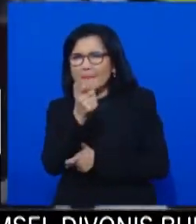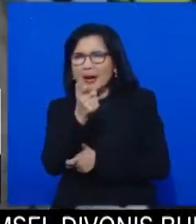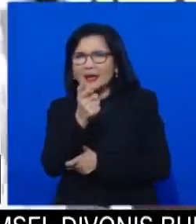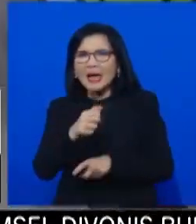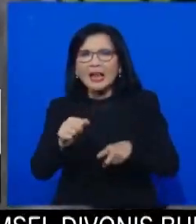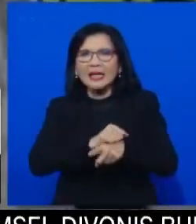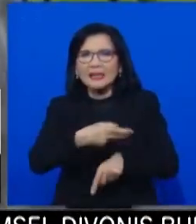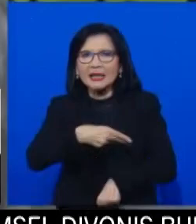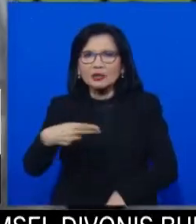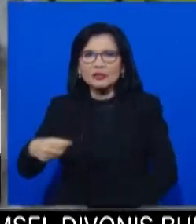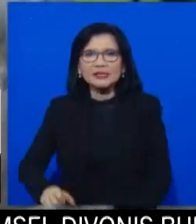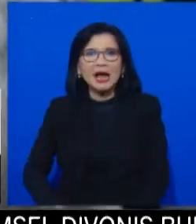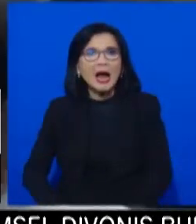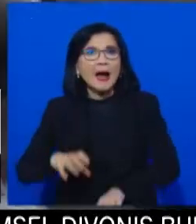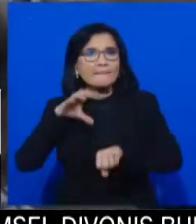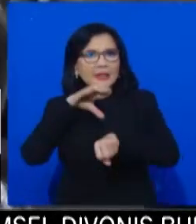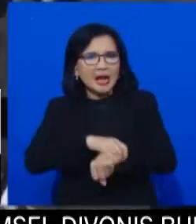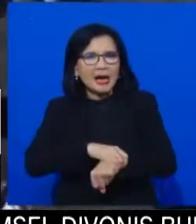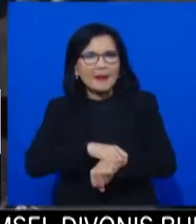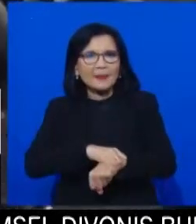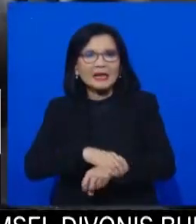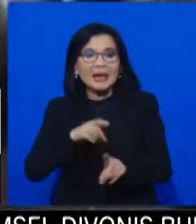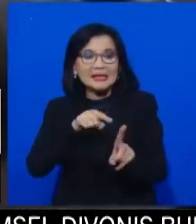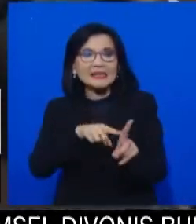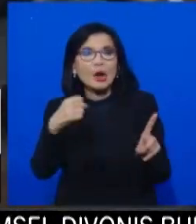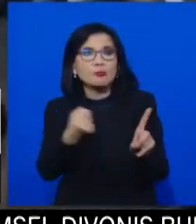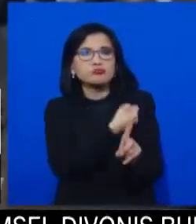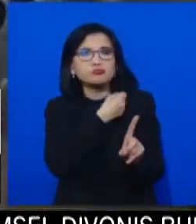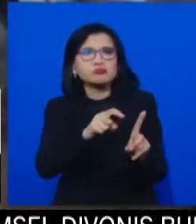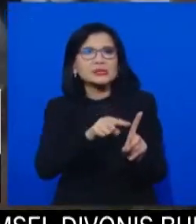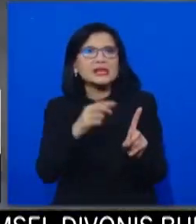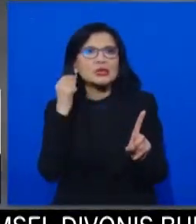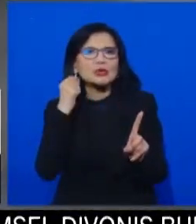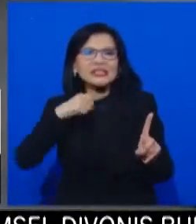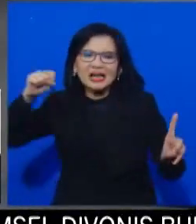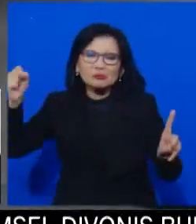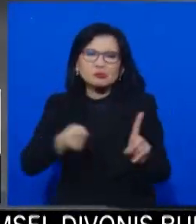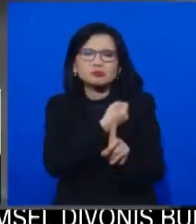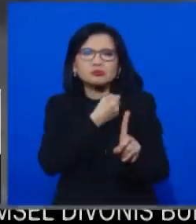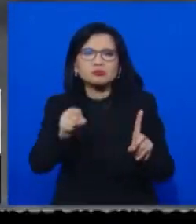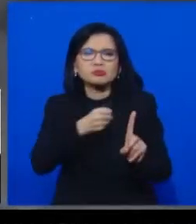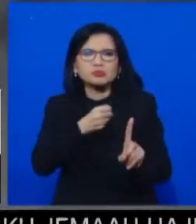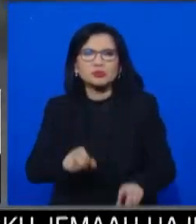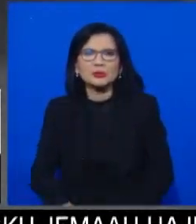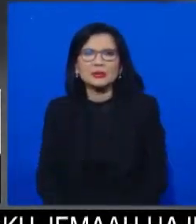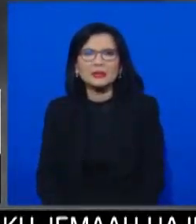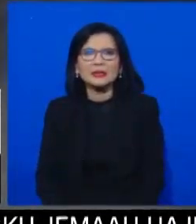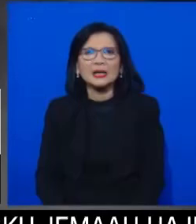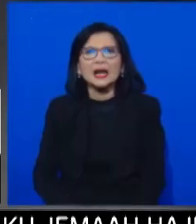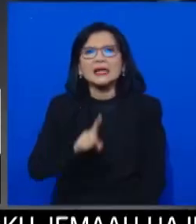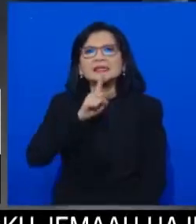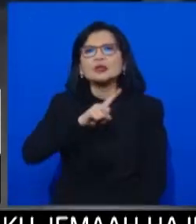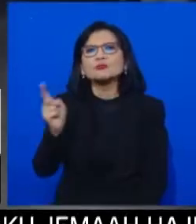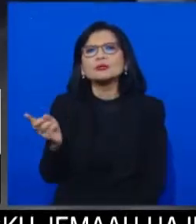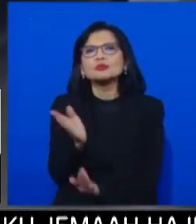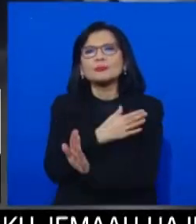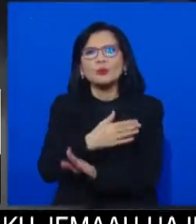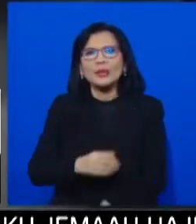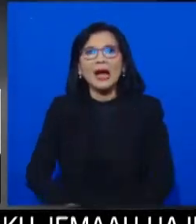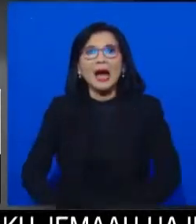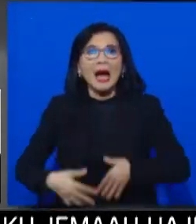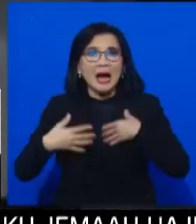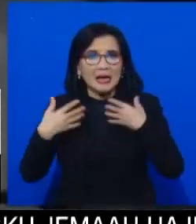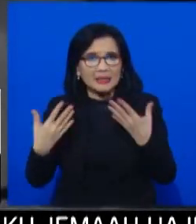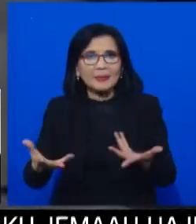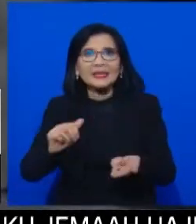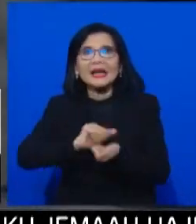Indonesia. Penangkapan akibat ulahnya menganiaya seorang wanita warga negara Indonesia asal Makassar sepekan sebelumnya. Akibat